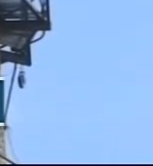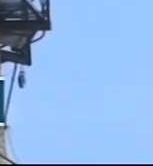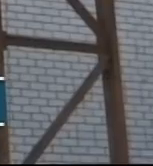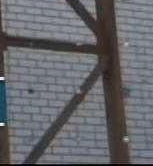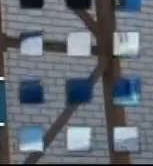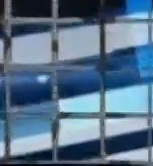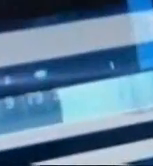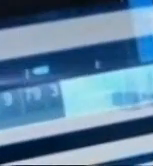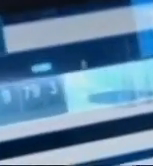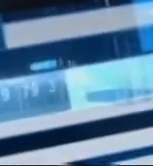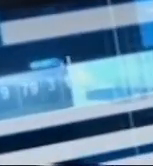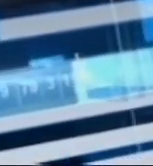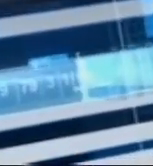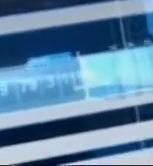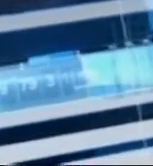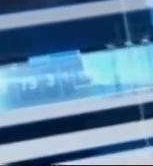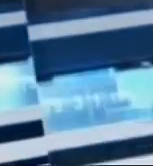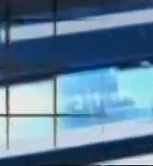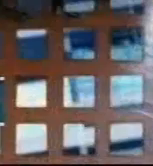шешу керек.